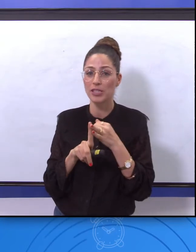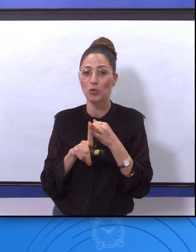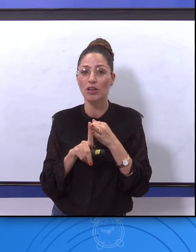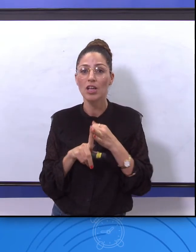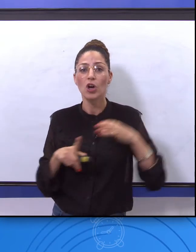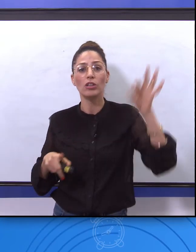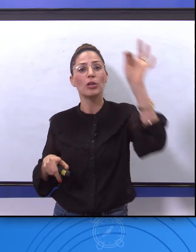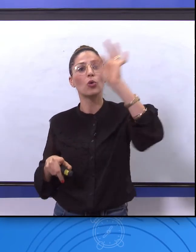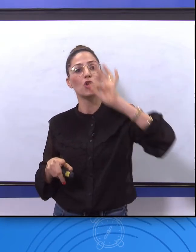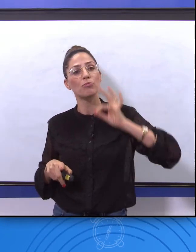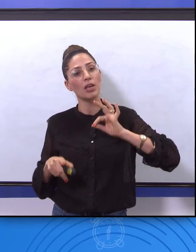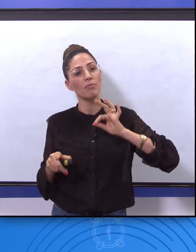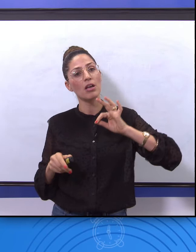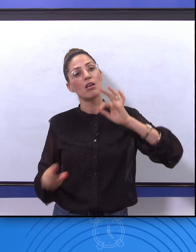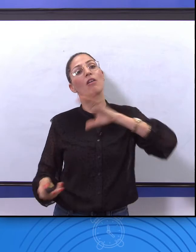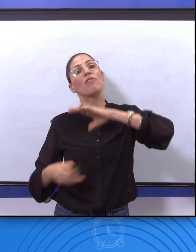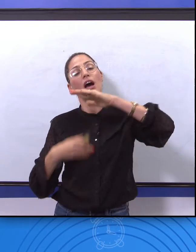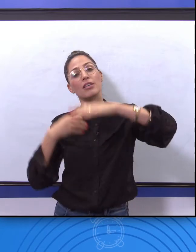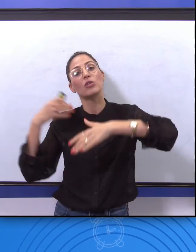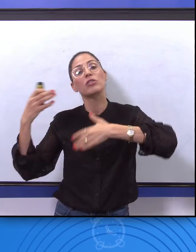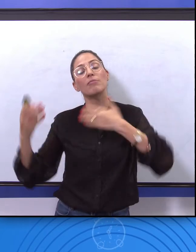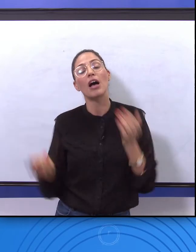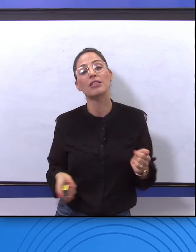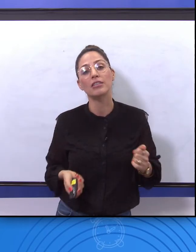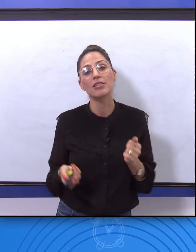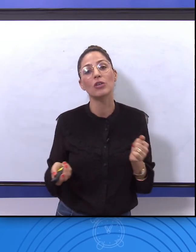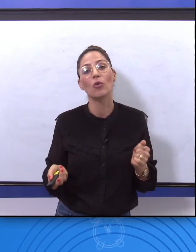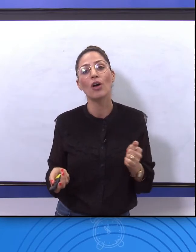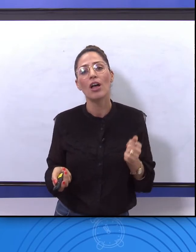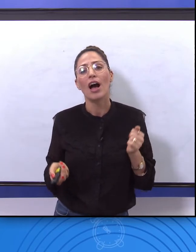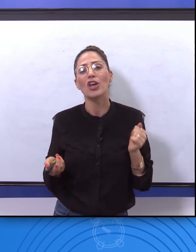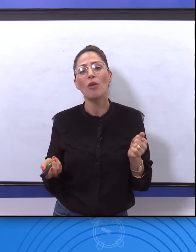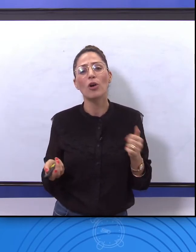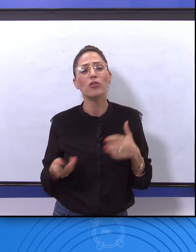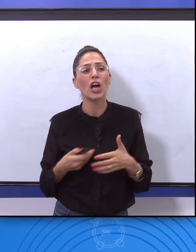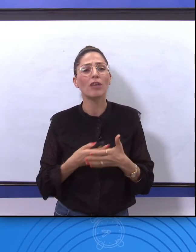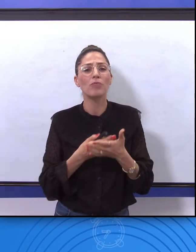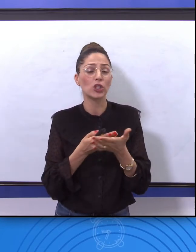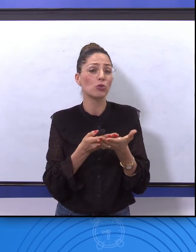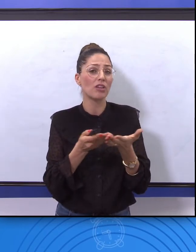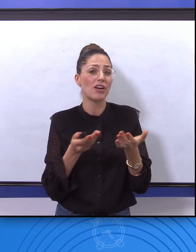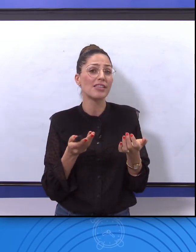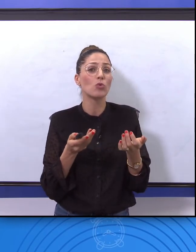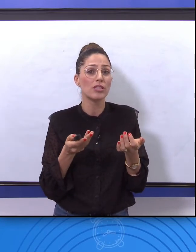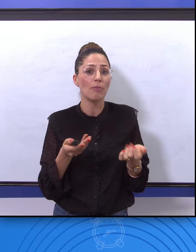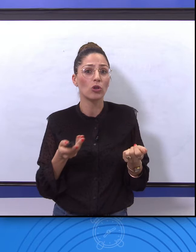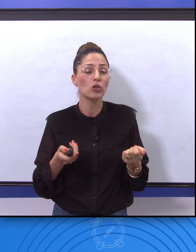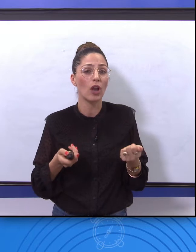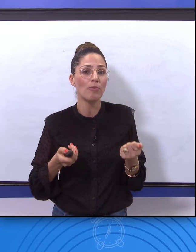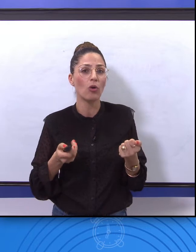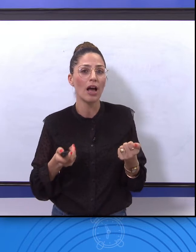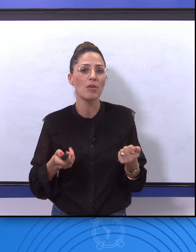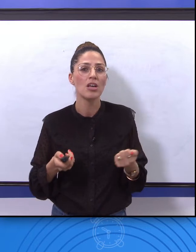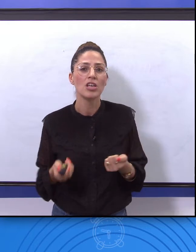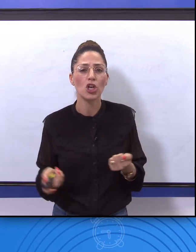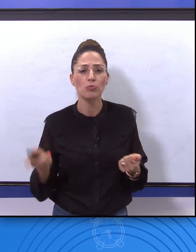או לפיסול. קודם היו רושמים, ואז היו עושים על זה את הציור. היום, מרוב שהרישום תפס תאוצה מאוד